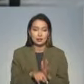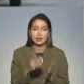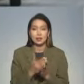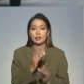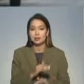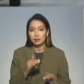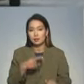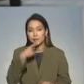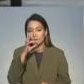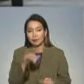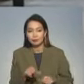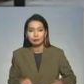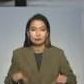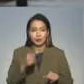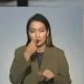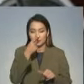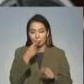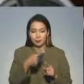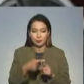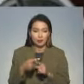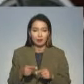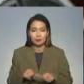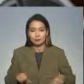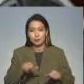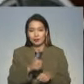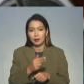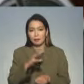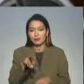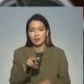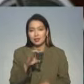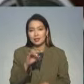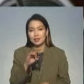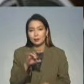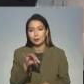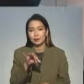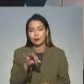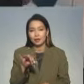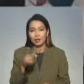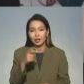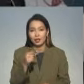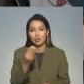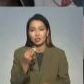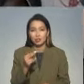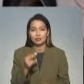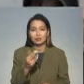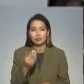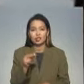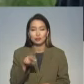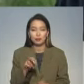дети. Полиция перекрыла ближайшие перекрестки. Глава МВД Сербии Братислав Гашич расценил ЧП как